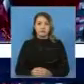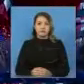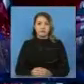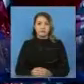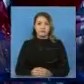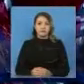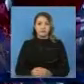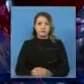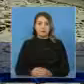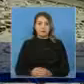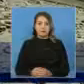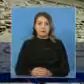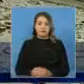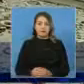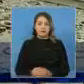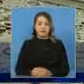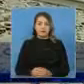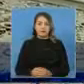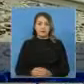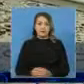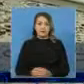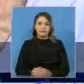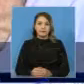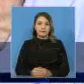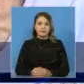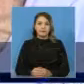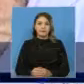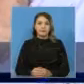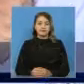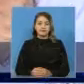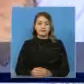қатарларың алды болыңдар. Гүлей Айтуғанова, Райгүл Еншібай, Руслан Елтаев, Ақтөбе телеарнасы.